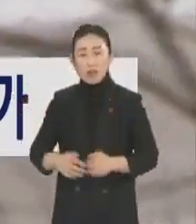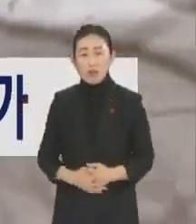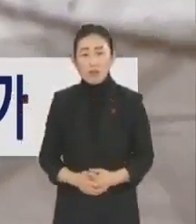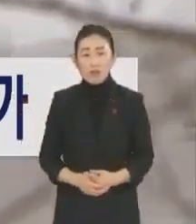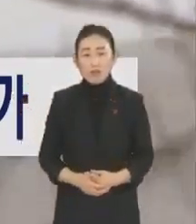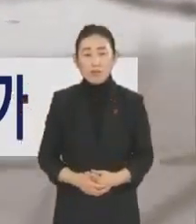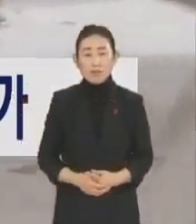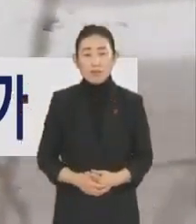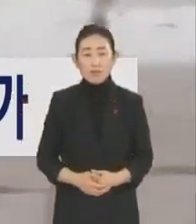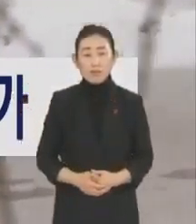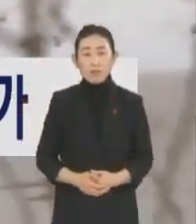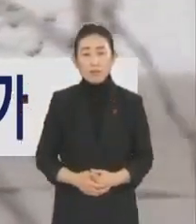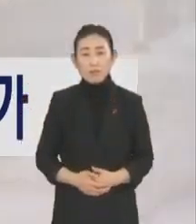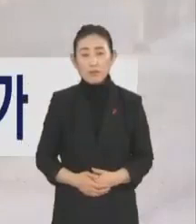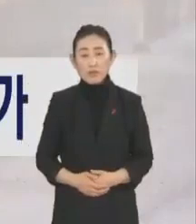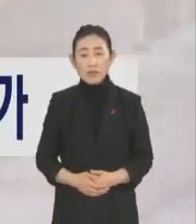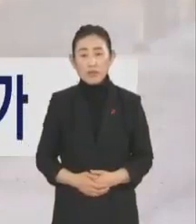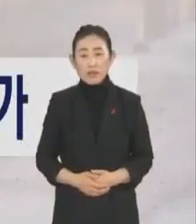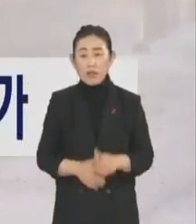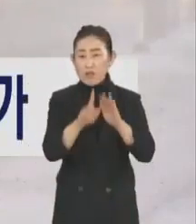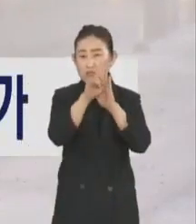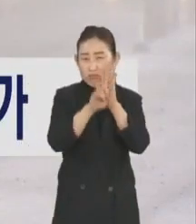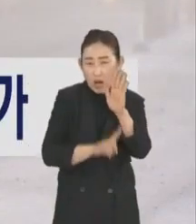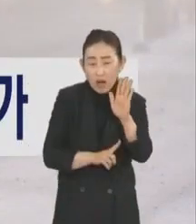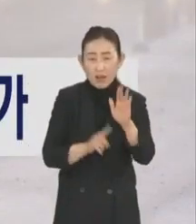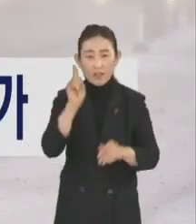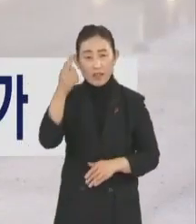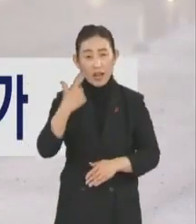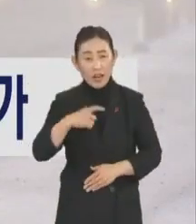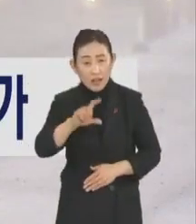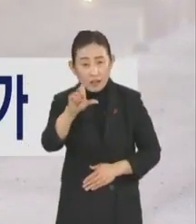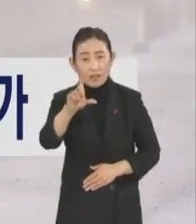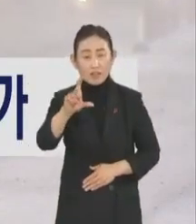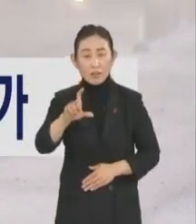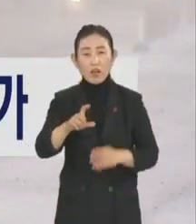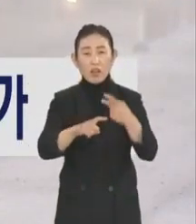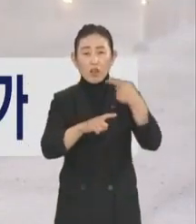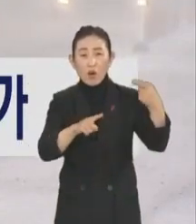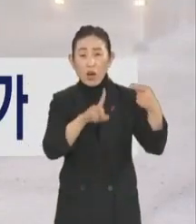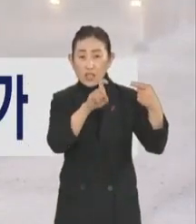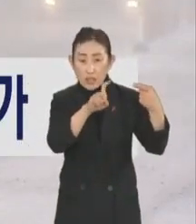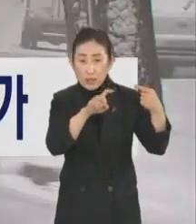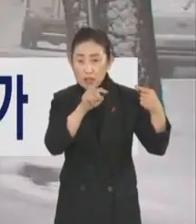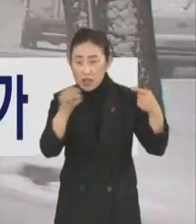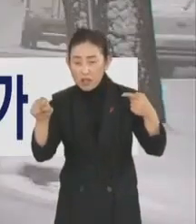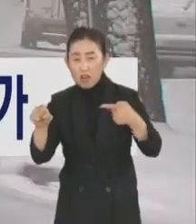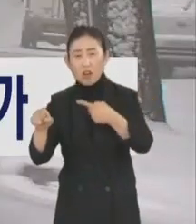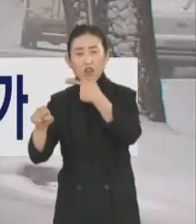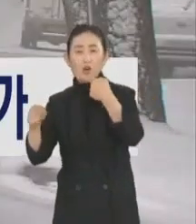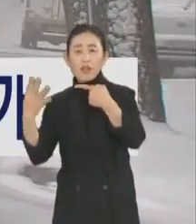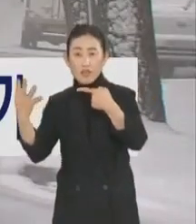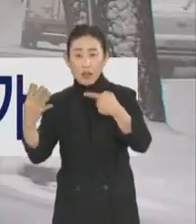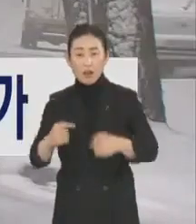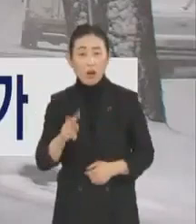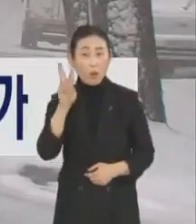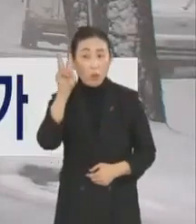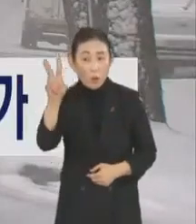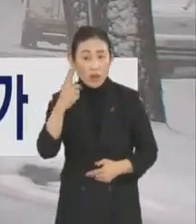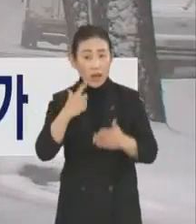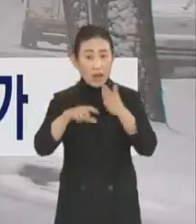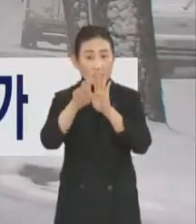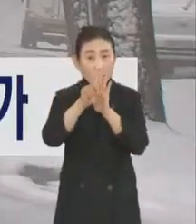적설량을 기록하겠습니다. 기온도 크게 떨어져 내일 아침 최저기온은 영하 11도에서 영하 4도, 모레